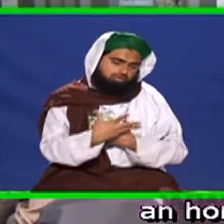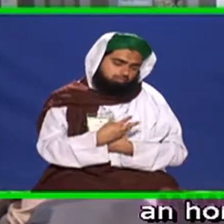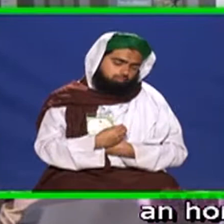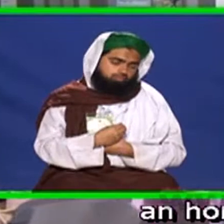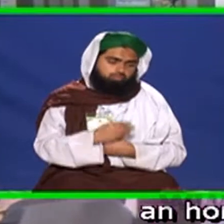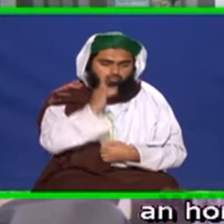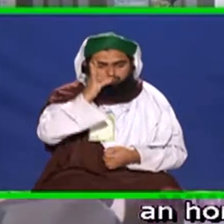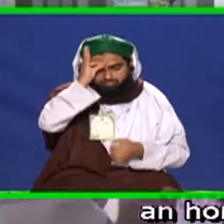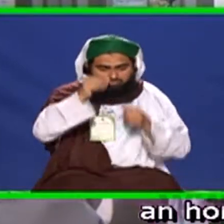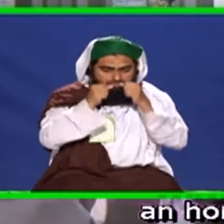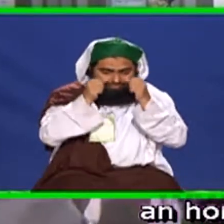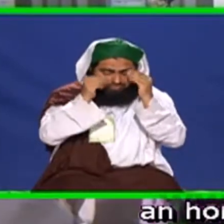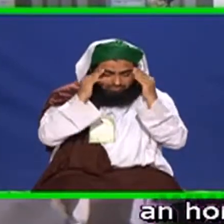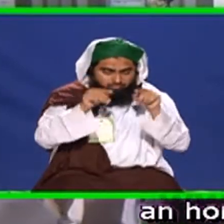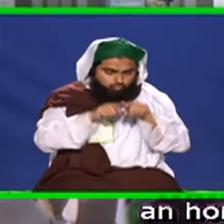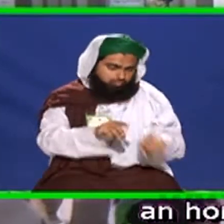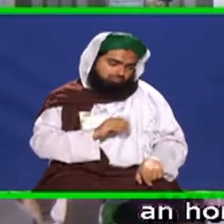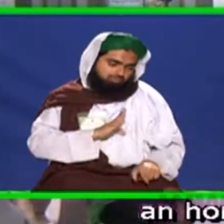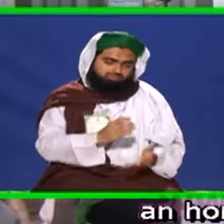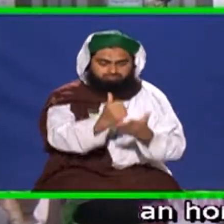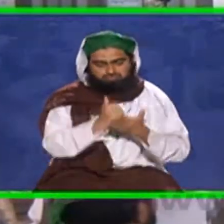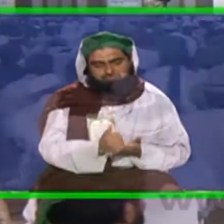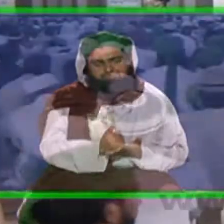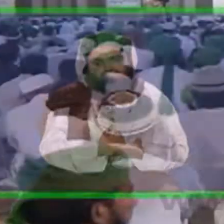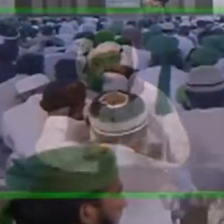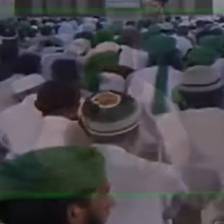کی سنت پر عمل کرنے کی توفیق عطا فرمائے.